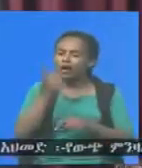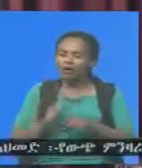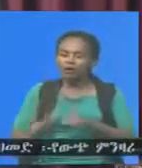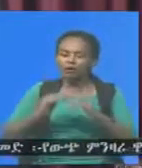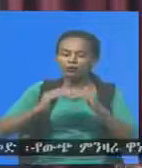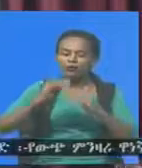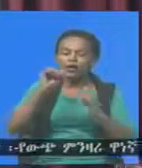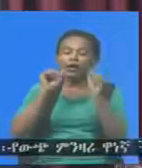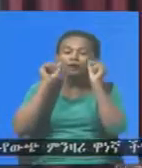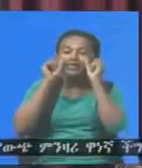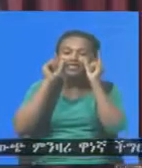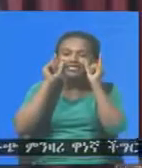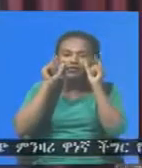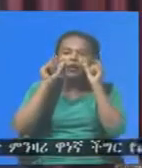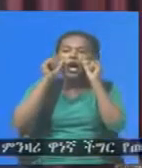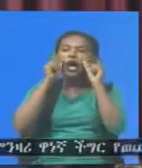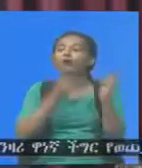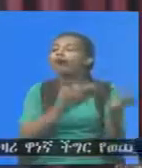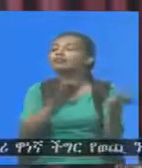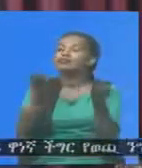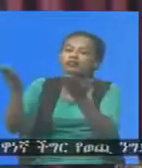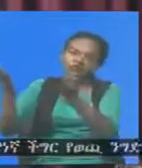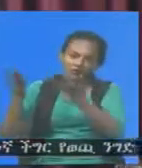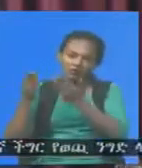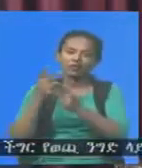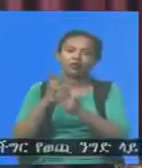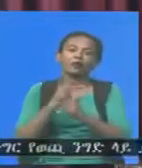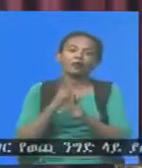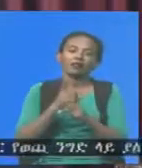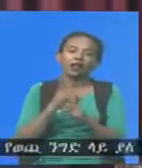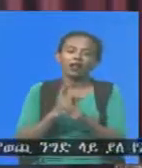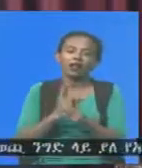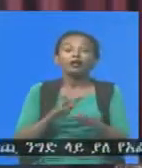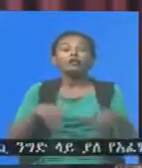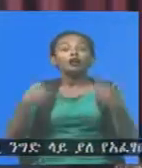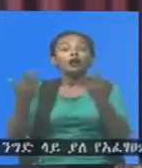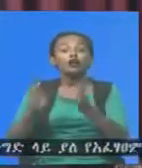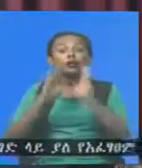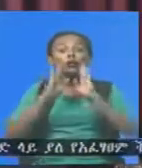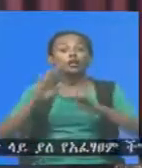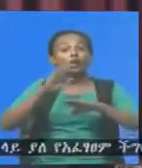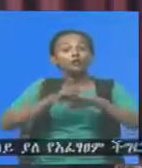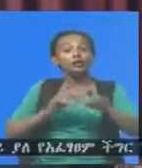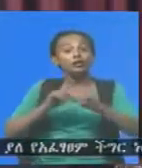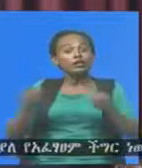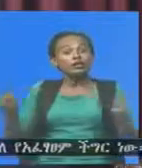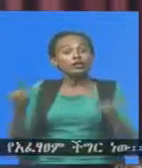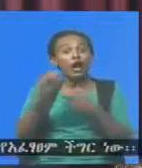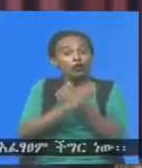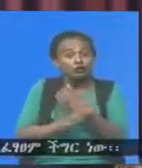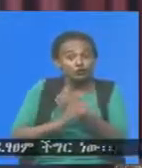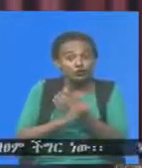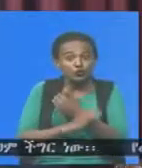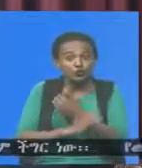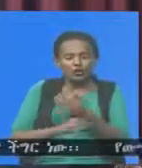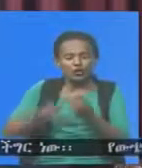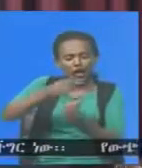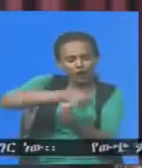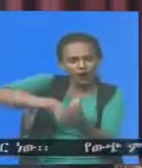መገንዘብ ማስገንዘብ ይጠበቅበታል። የቀረበው የሰላም ጥሪ ግን ለሀገሪቱ